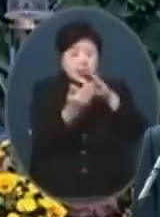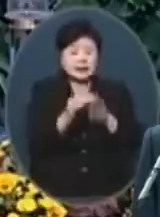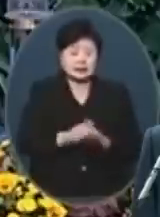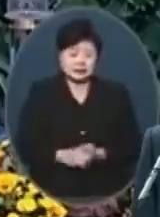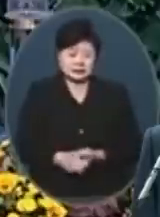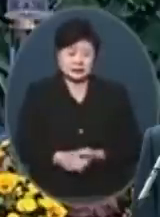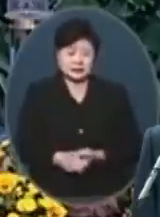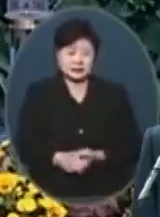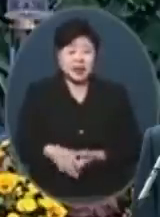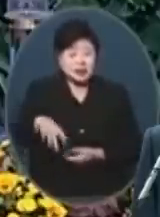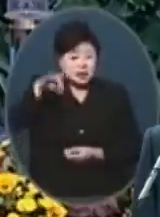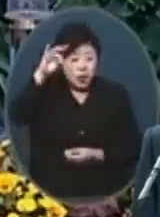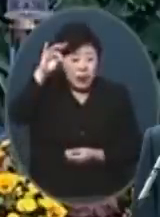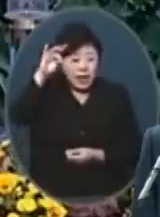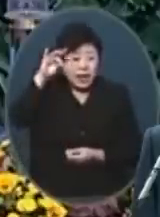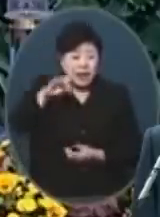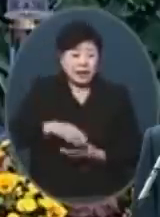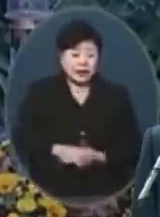처음에